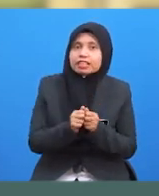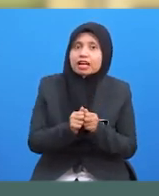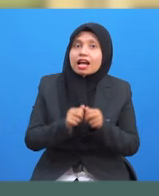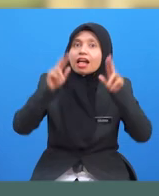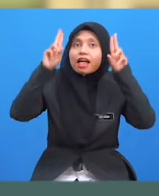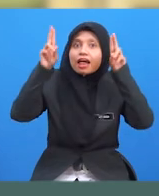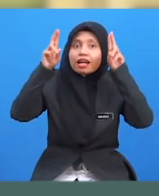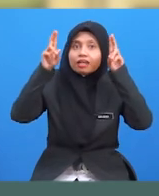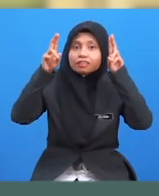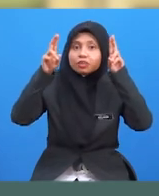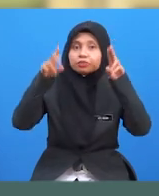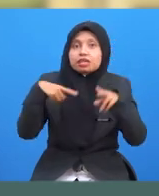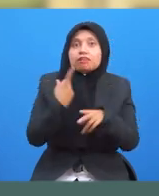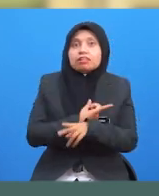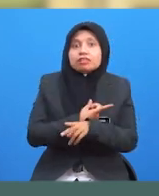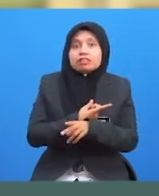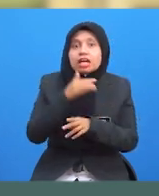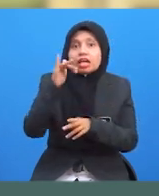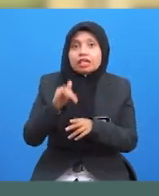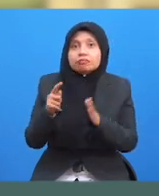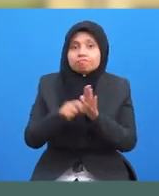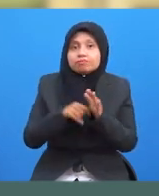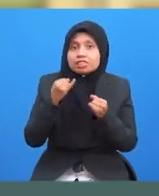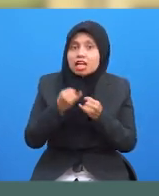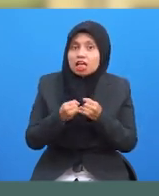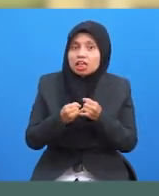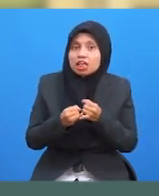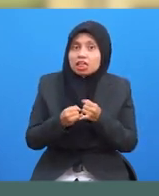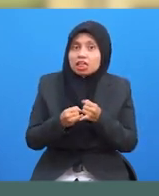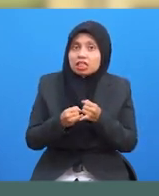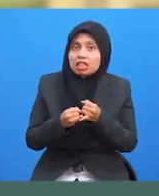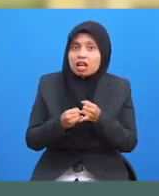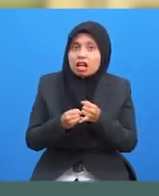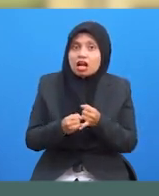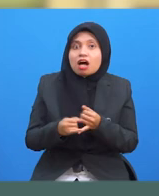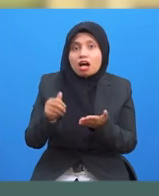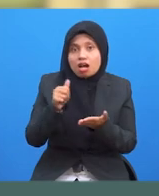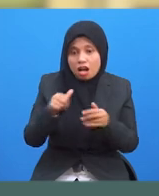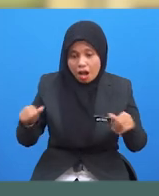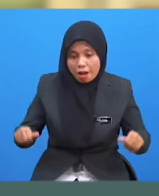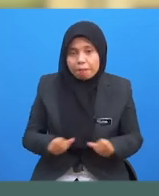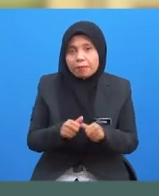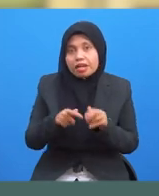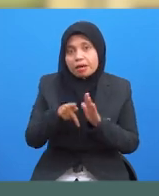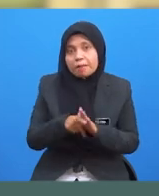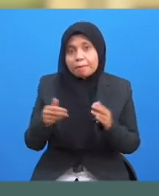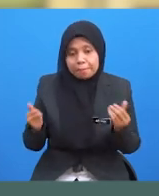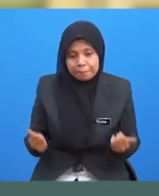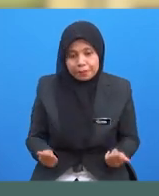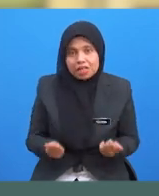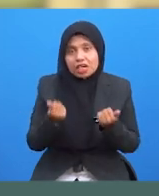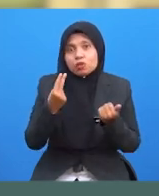dengan topik pembelajaran kita yang terakhir iaitu amalan